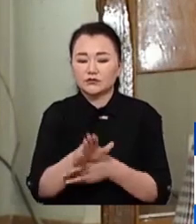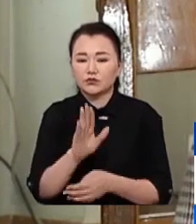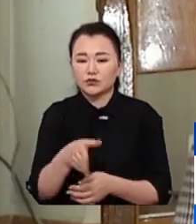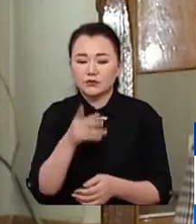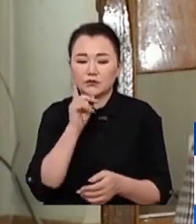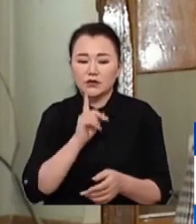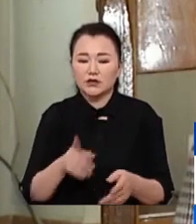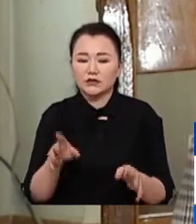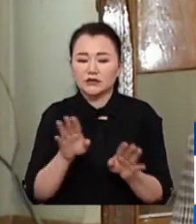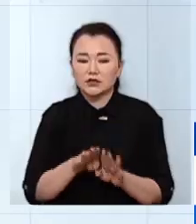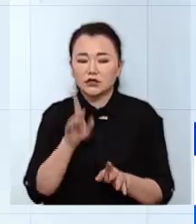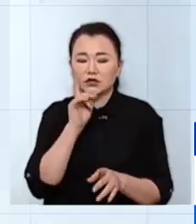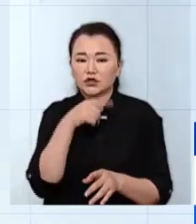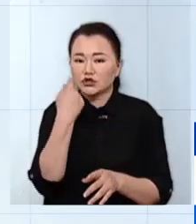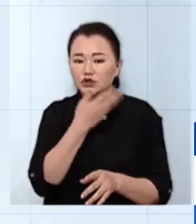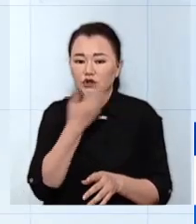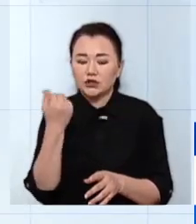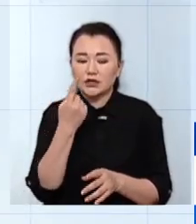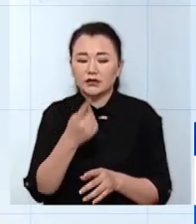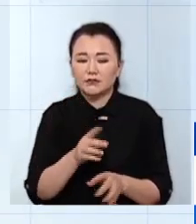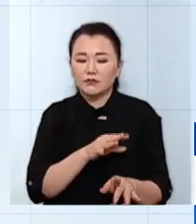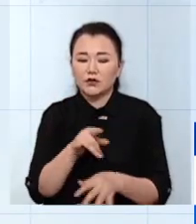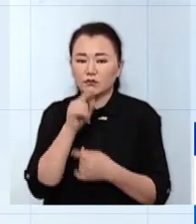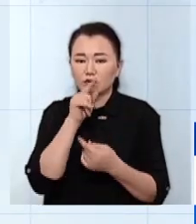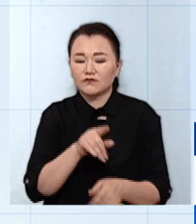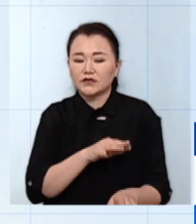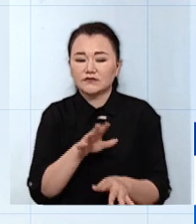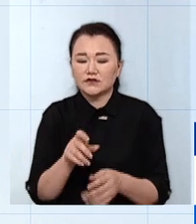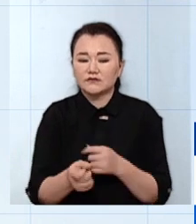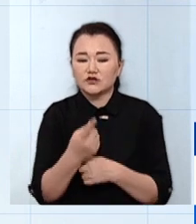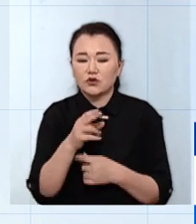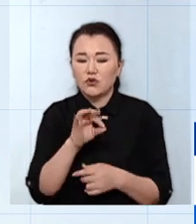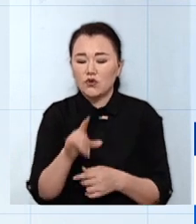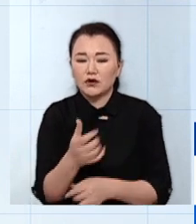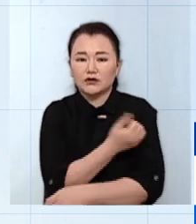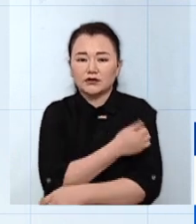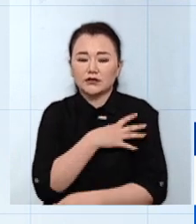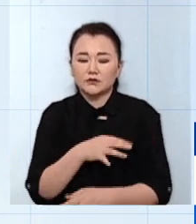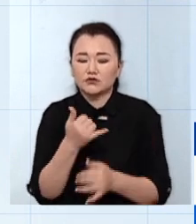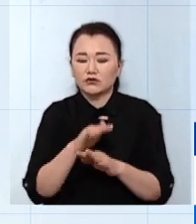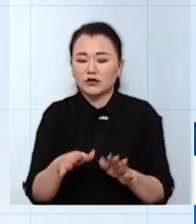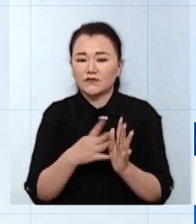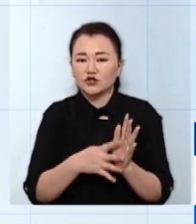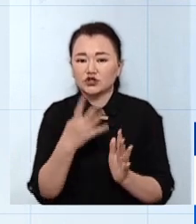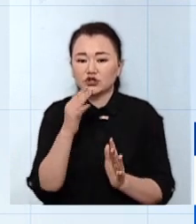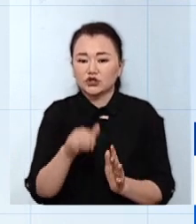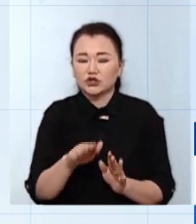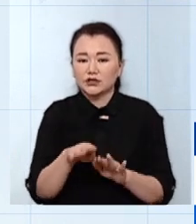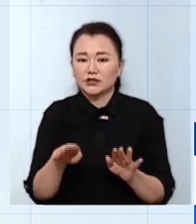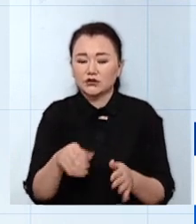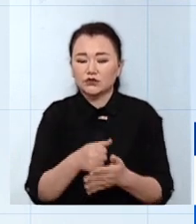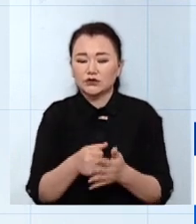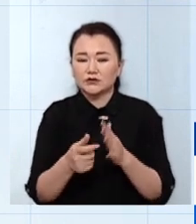закрытии здесь речи нет. Одна из мер по противодействию вспышке кори – выявление непривитых. На сегодня более 94 тысяч детей